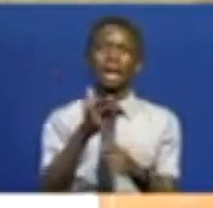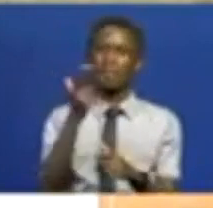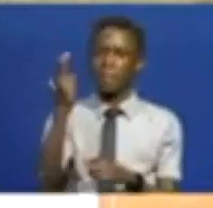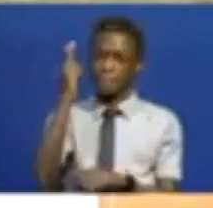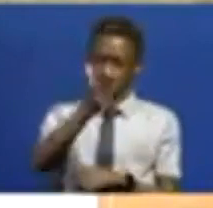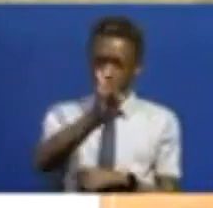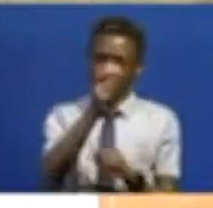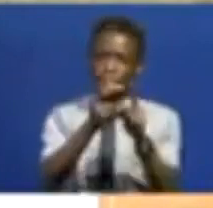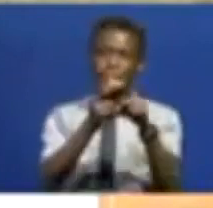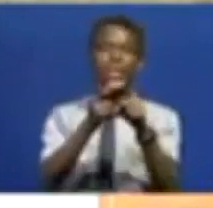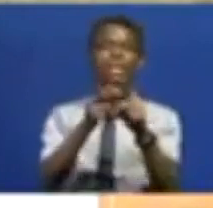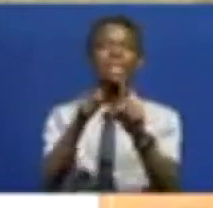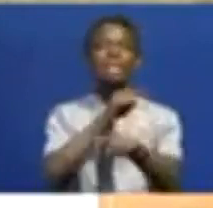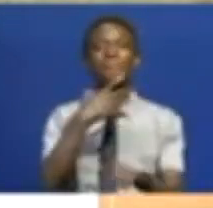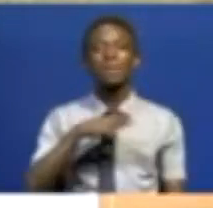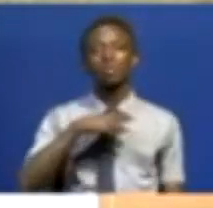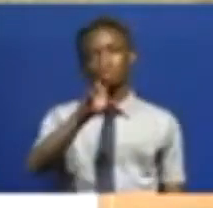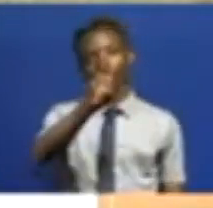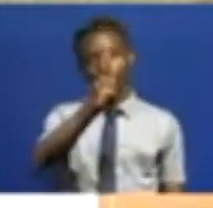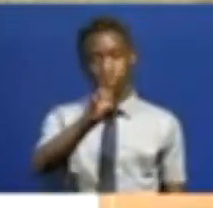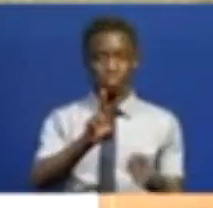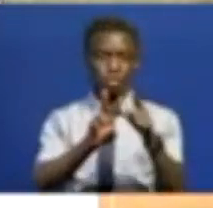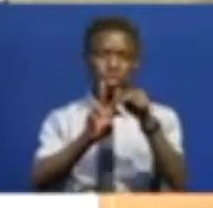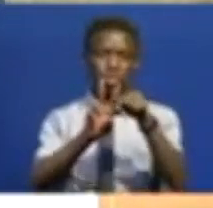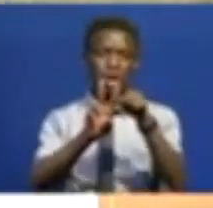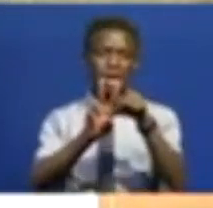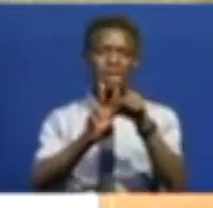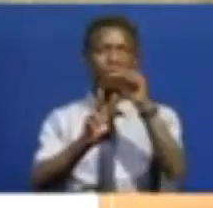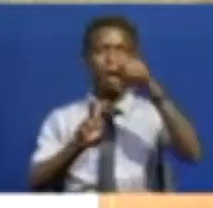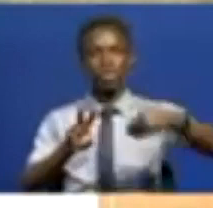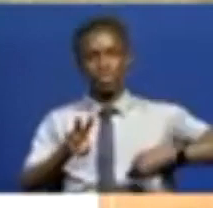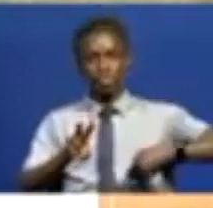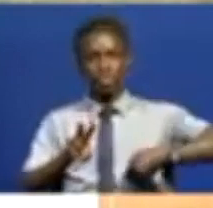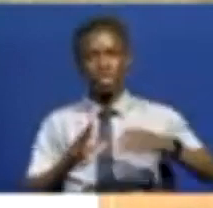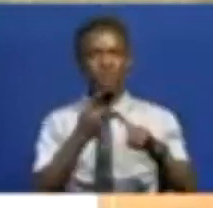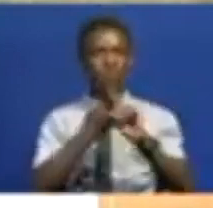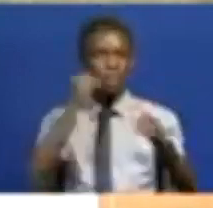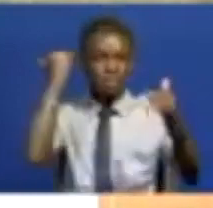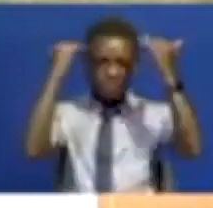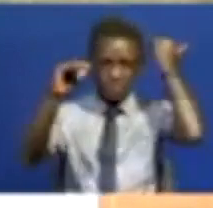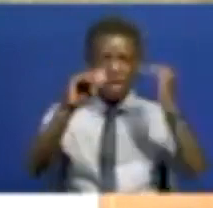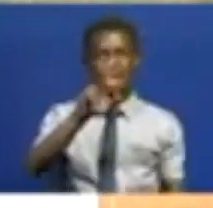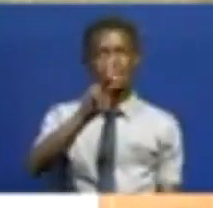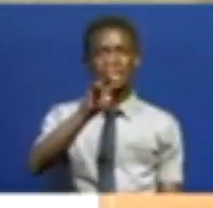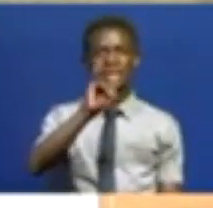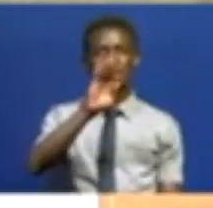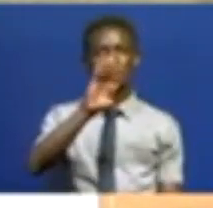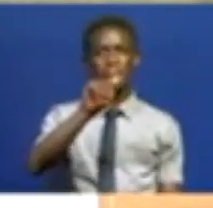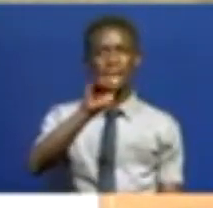ambaye mmoja ni kijana ya KBC University, mwalimu atati ya